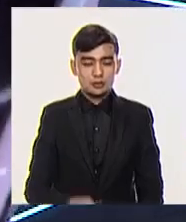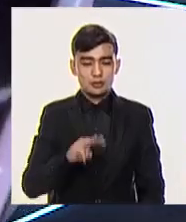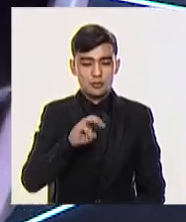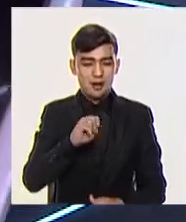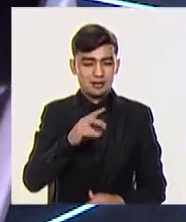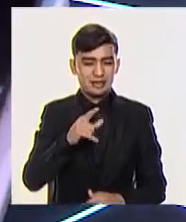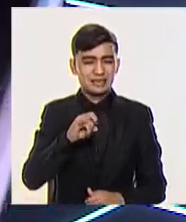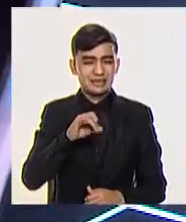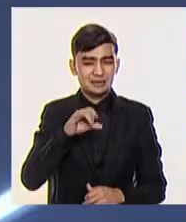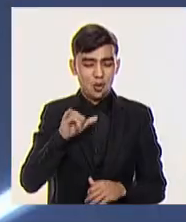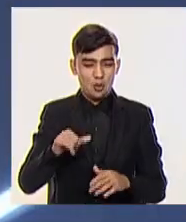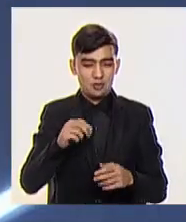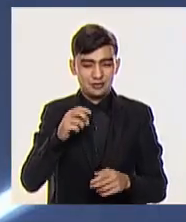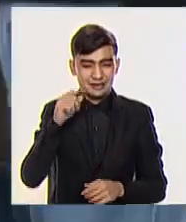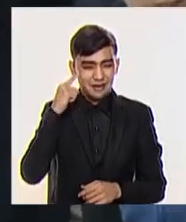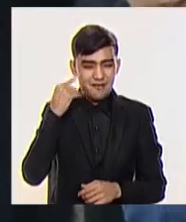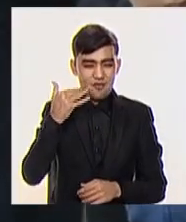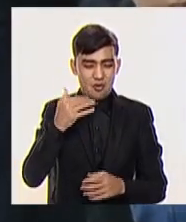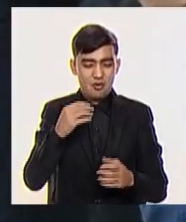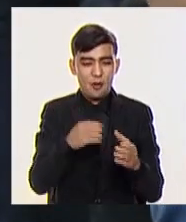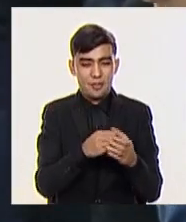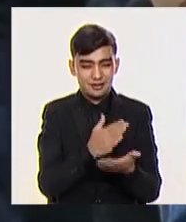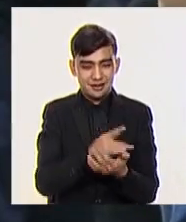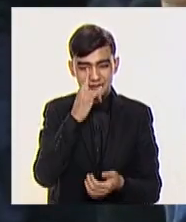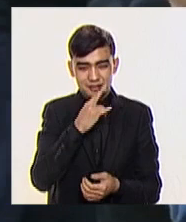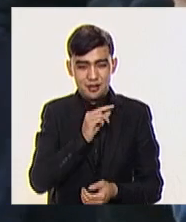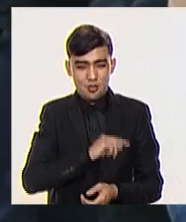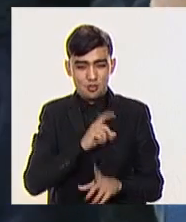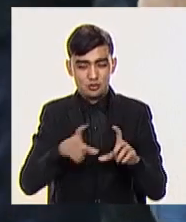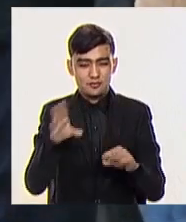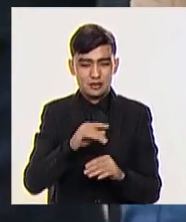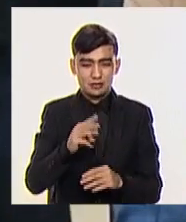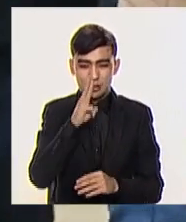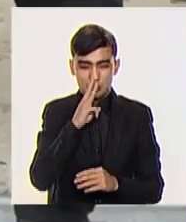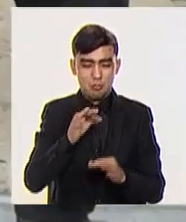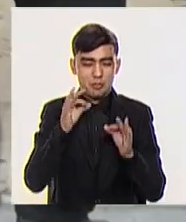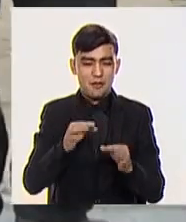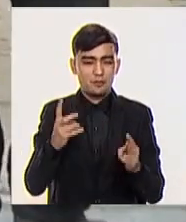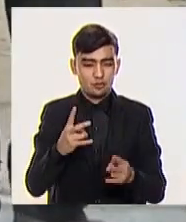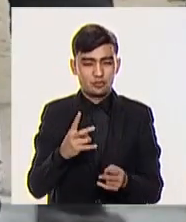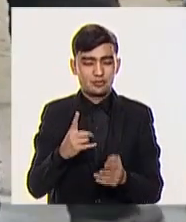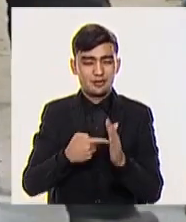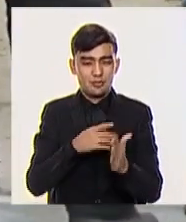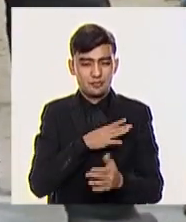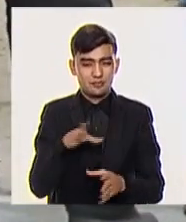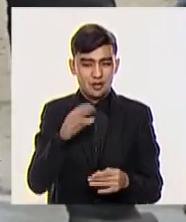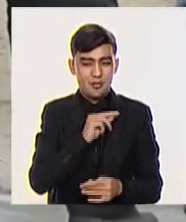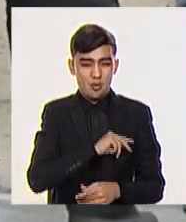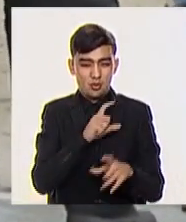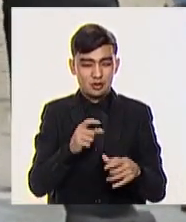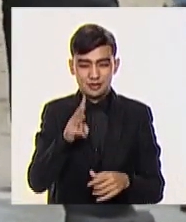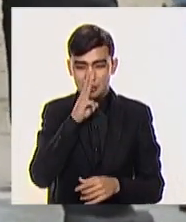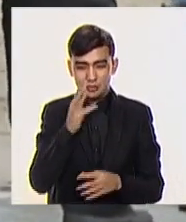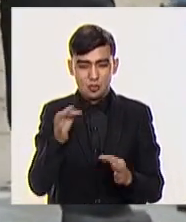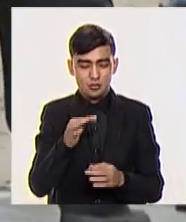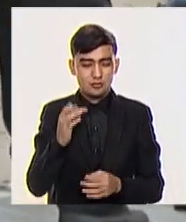Маңғыстауда қытайлық компаниядағы қазақстандық мұнайшылар адал ақымыз әділ төленсін деп талап етіп жатыр. Шу шығарған жұмысшылардың сөзінше еңбек